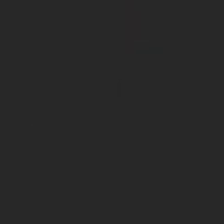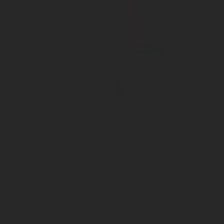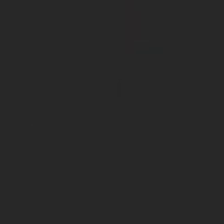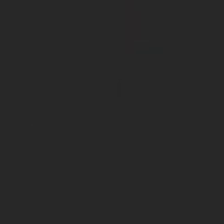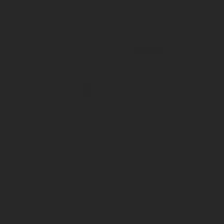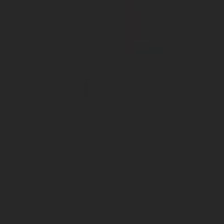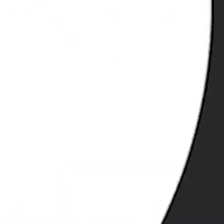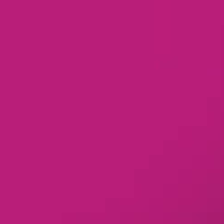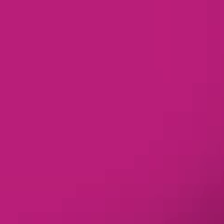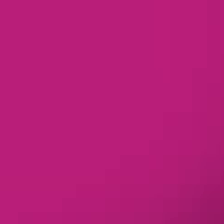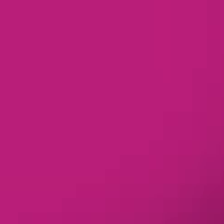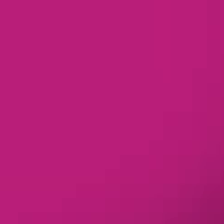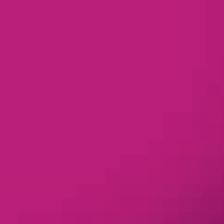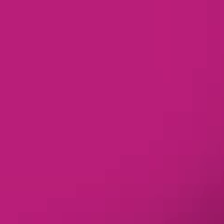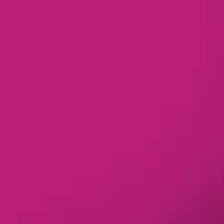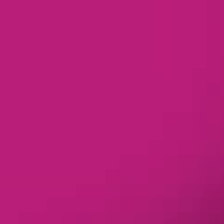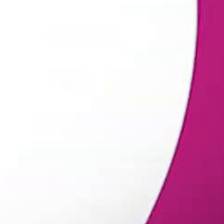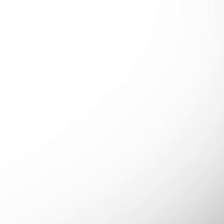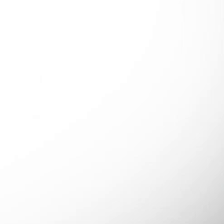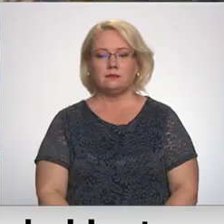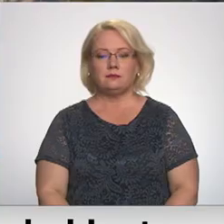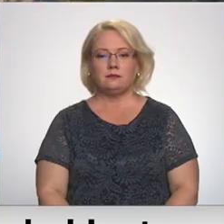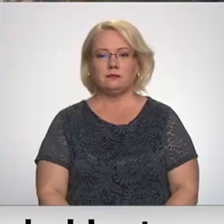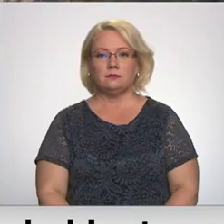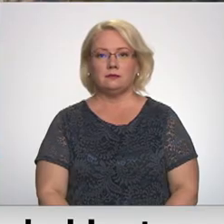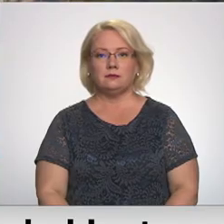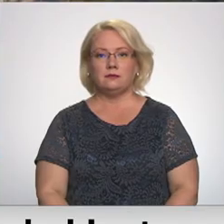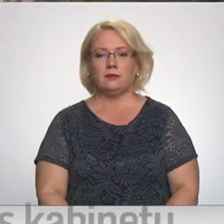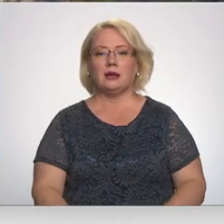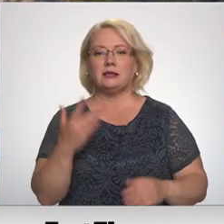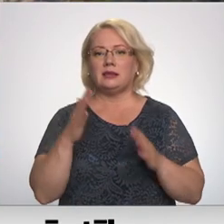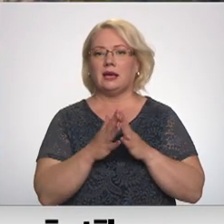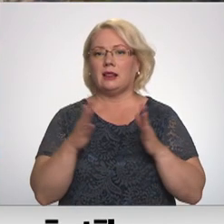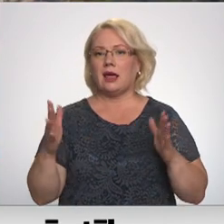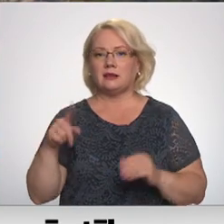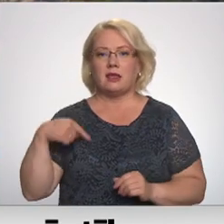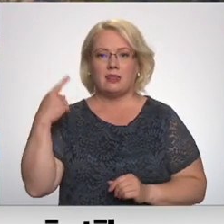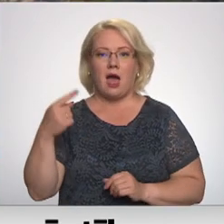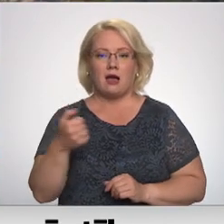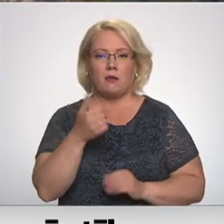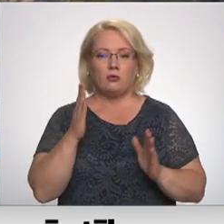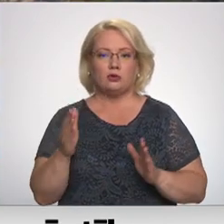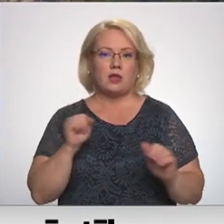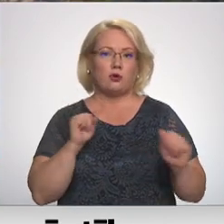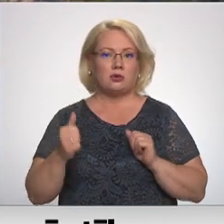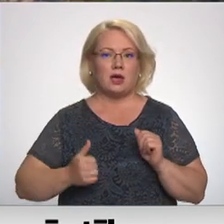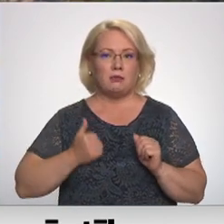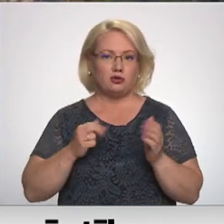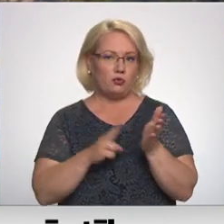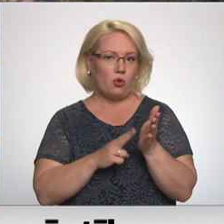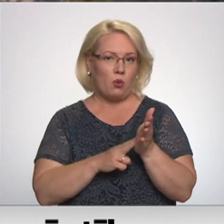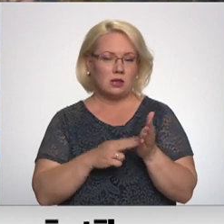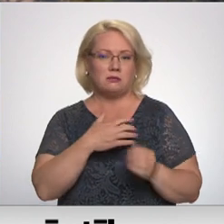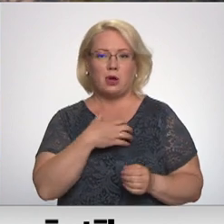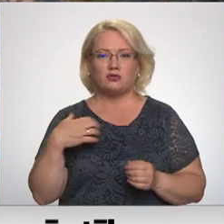Re, viss ēters ir te! Cik liels nākamgad būs nekustamā īpašuma nodoklis?